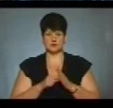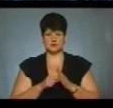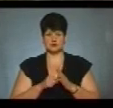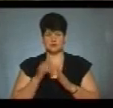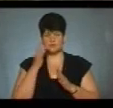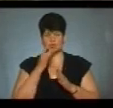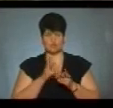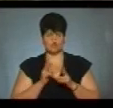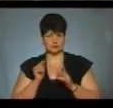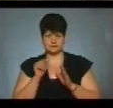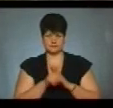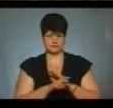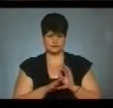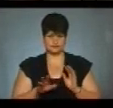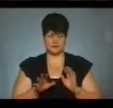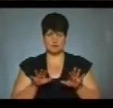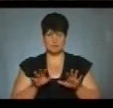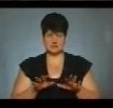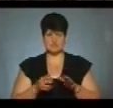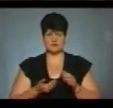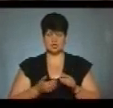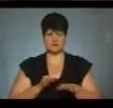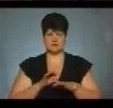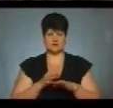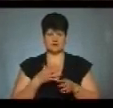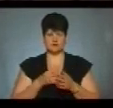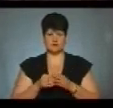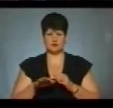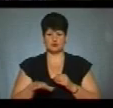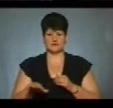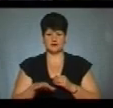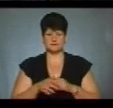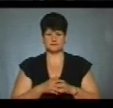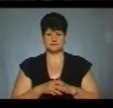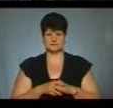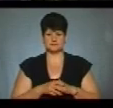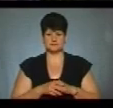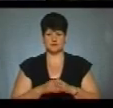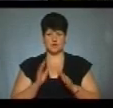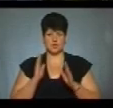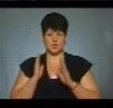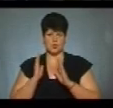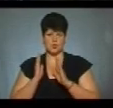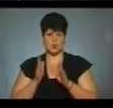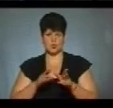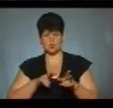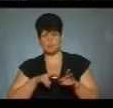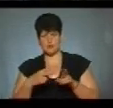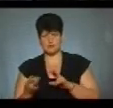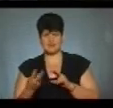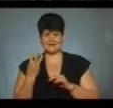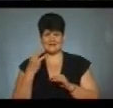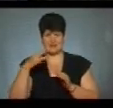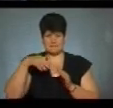понесло. Місцевий житель Василь Грона веде нас на своє подвір'я. Огорожу повалило, 3